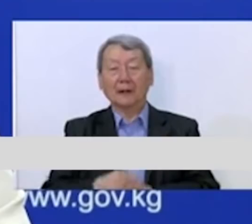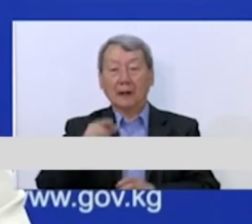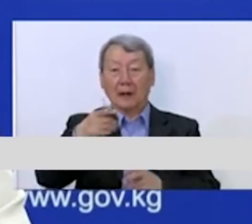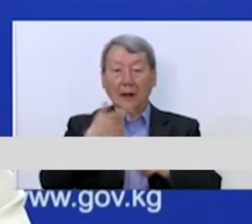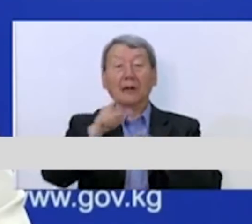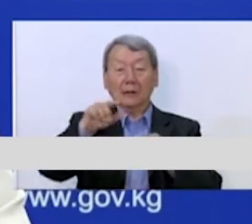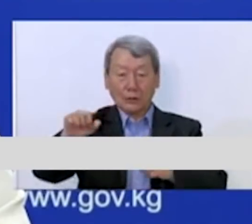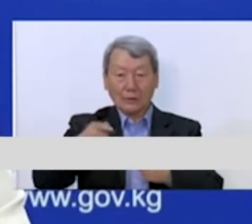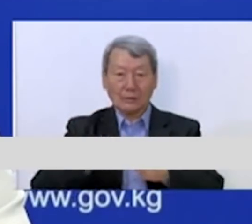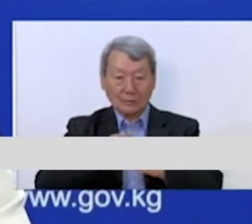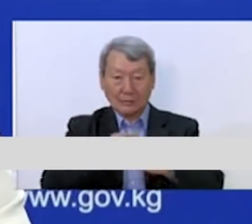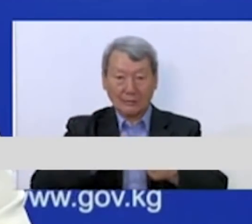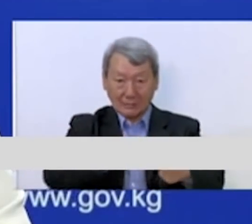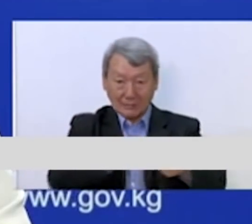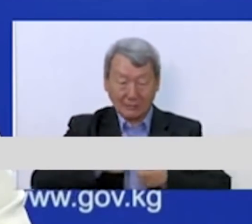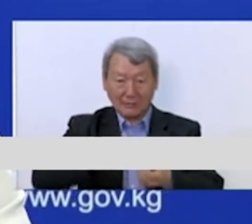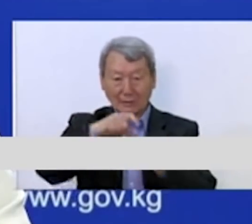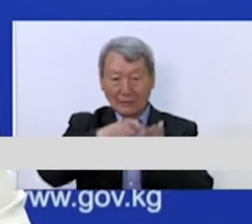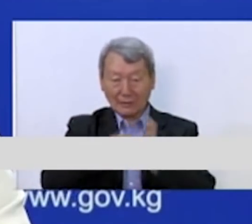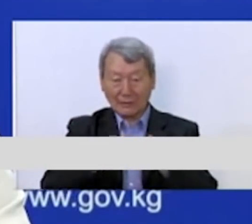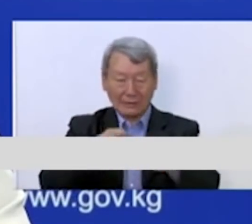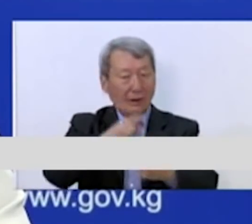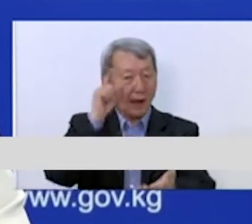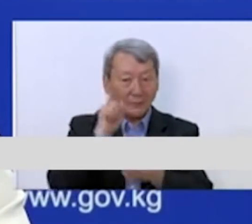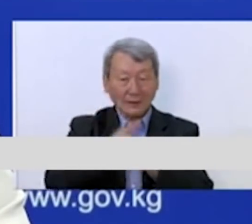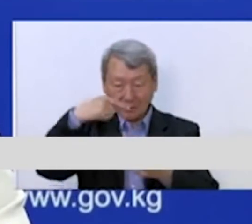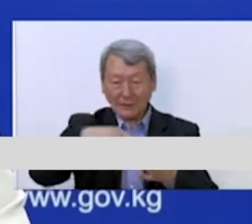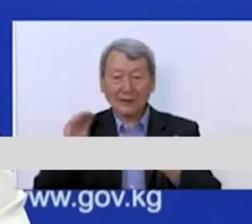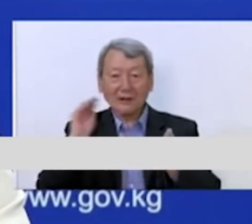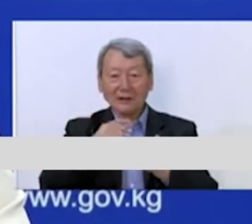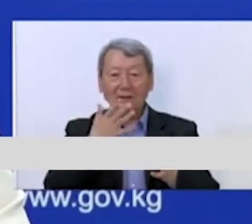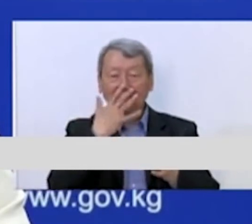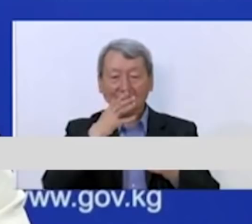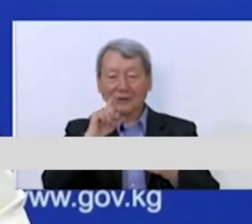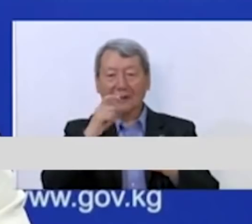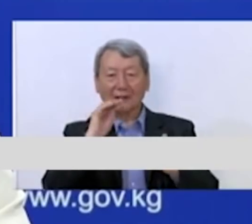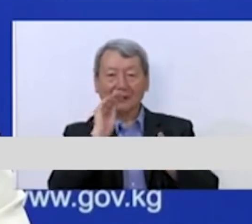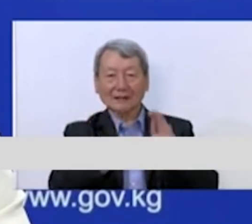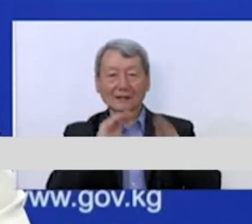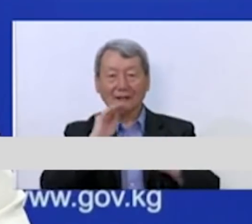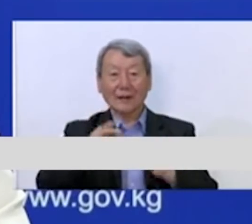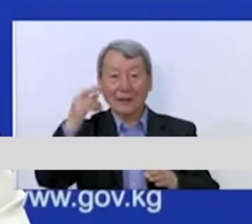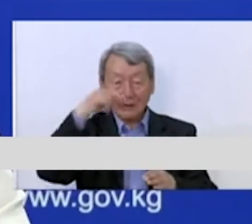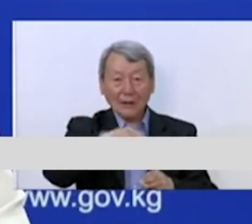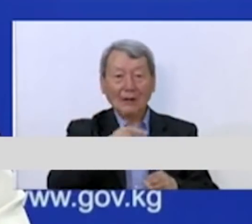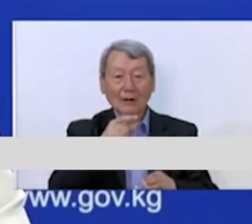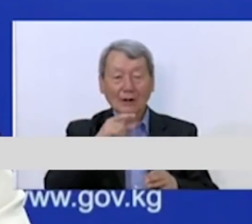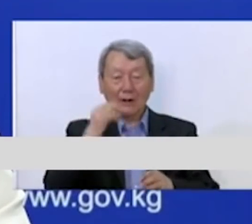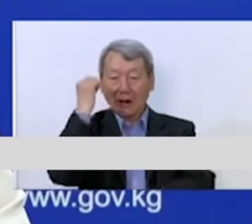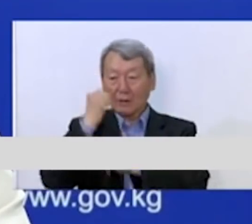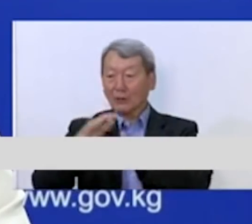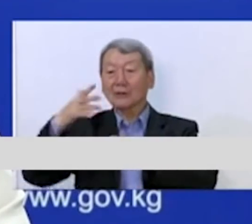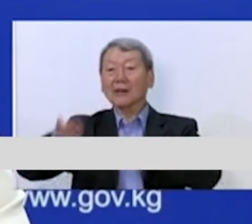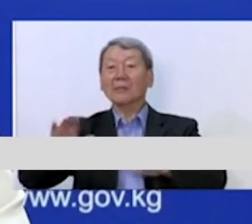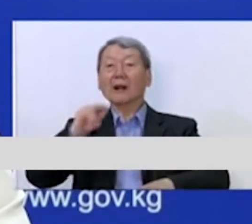деятельность. Это мытье и уборка производственных помещений с обязательным применением дезинфицирующих средств, в том числе и рабочих